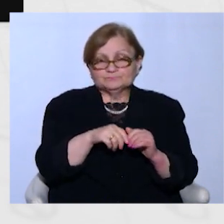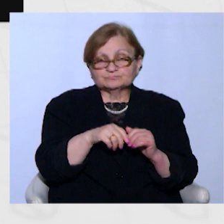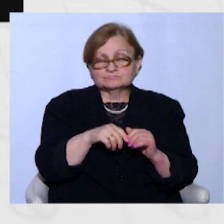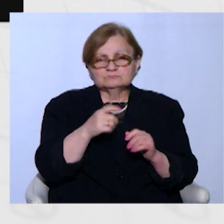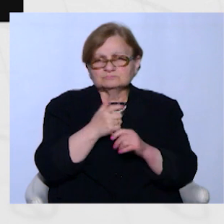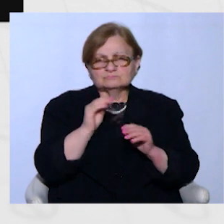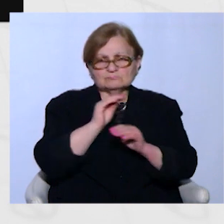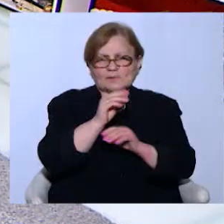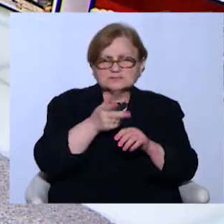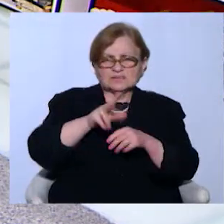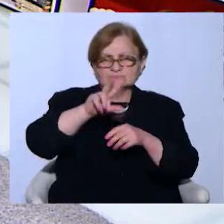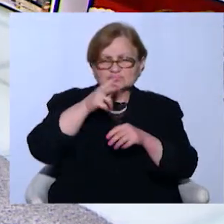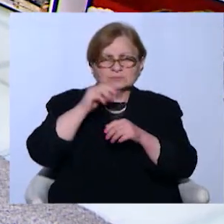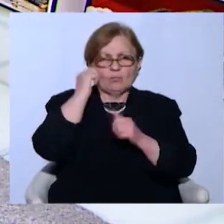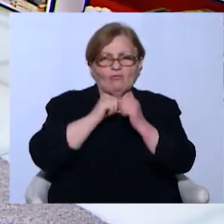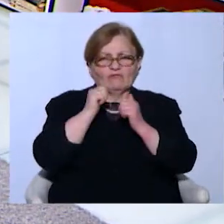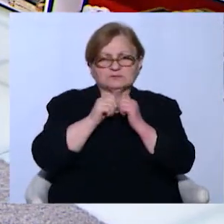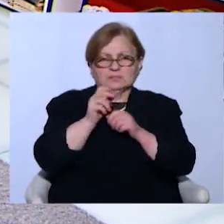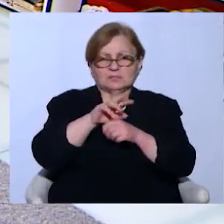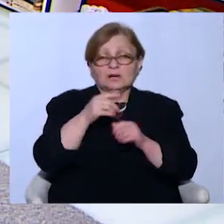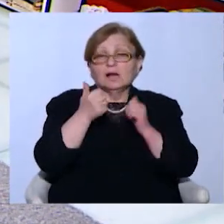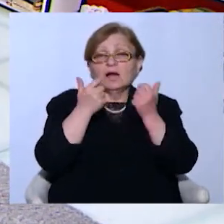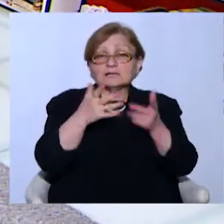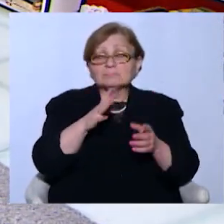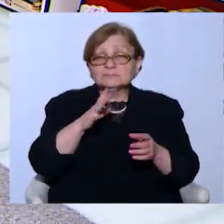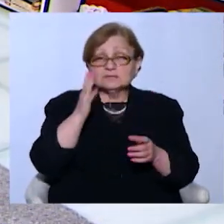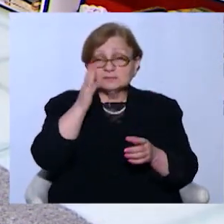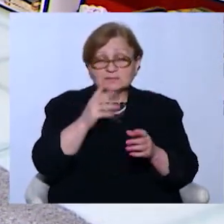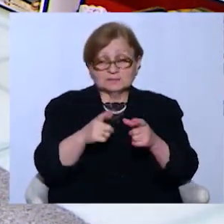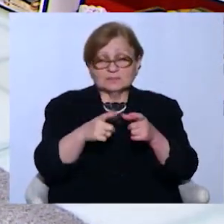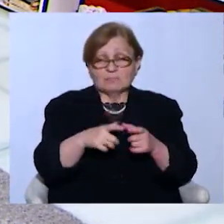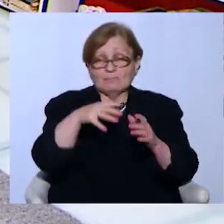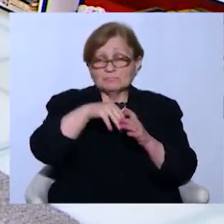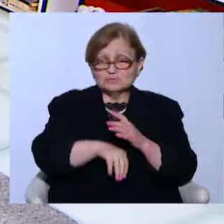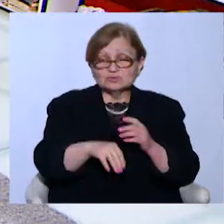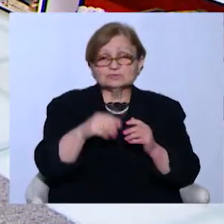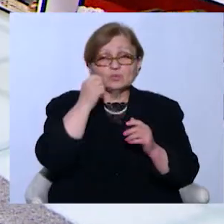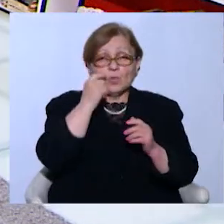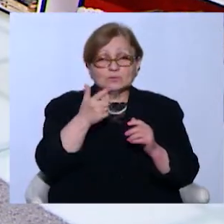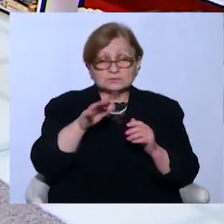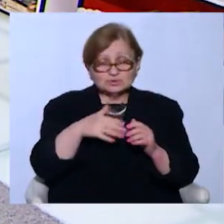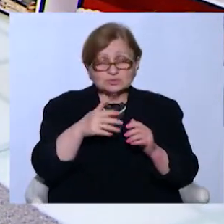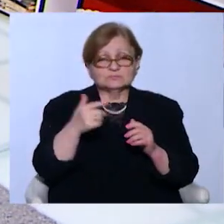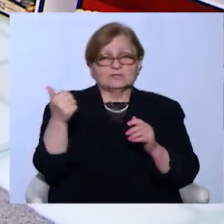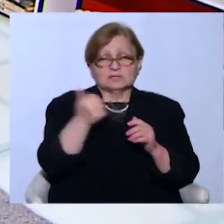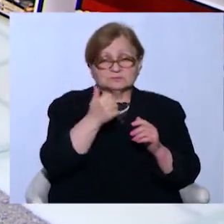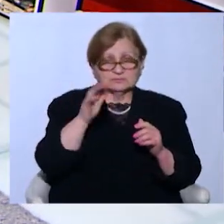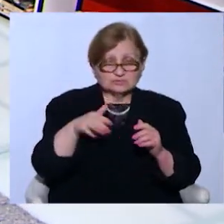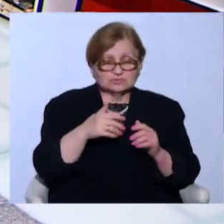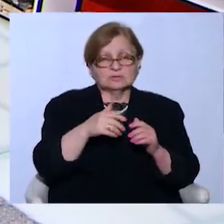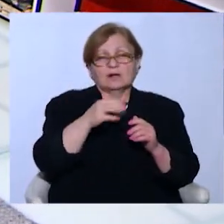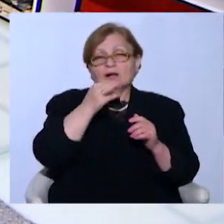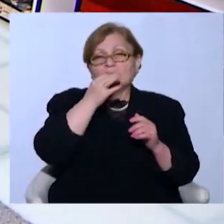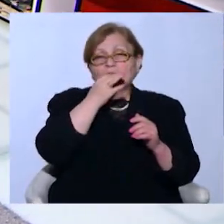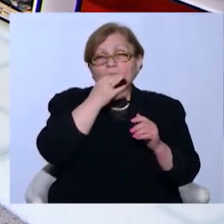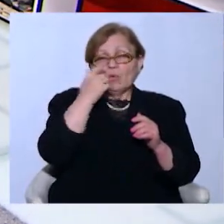რაოდენობა მატულობს 3-ჯერ ყოველდღიურად. რამდენი ბაქტერია იქნება ფინჯანში 2 დღის შემდეგ, 1 კვირის შემდეგ და 2 კვირის შემდეგ და მერე დავადგინოთ ამ ბაქტერიების